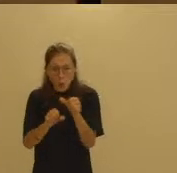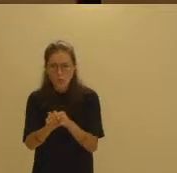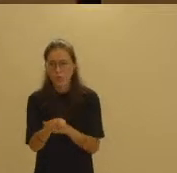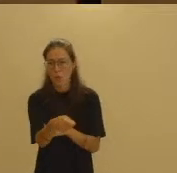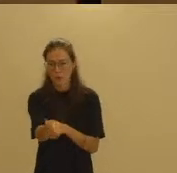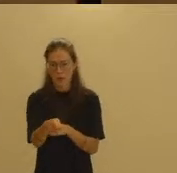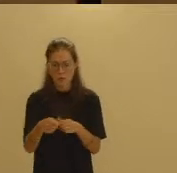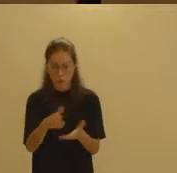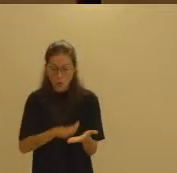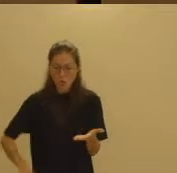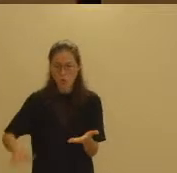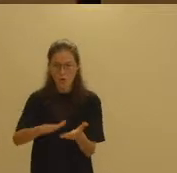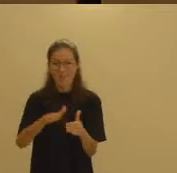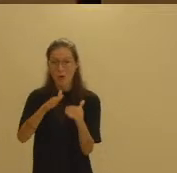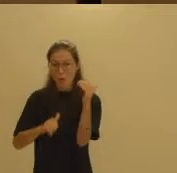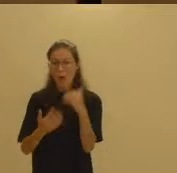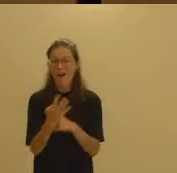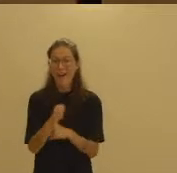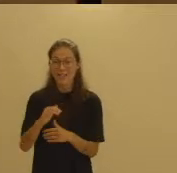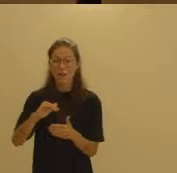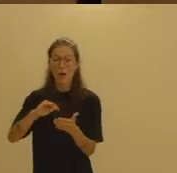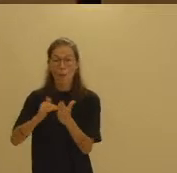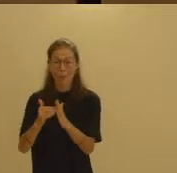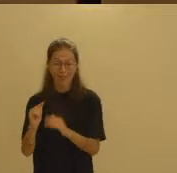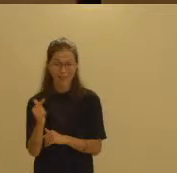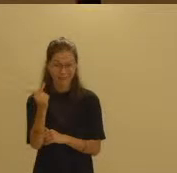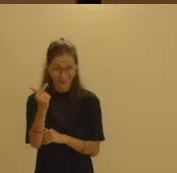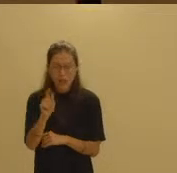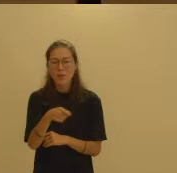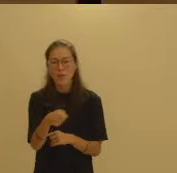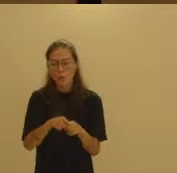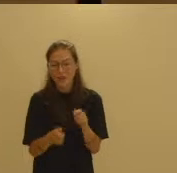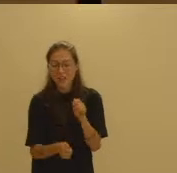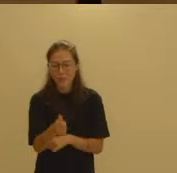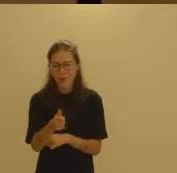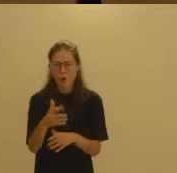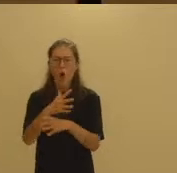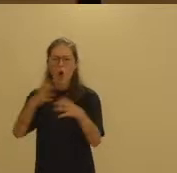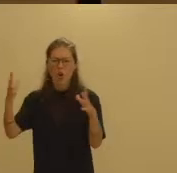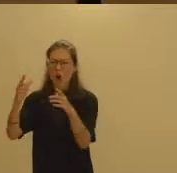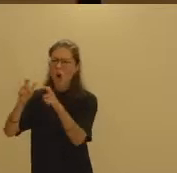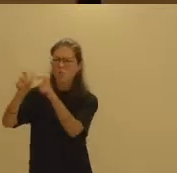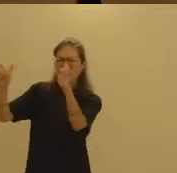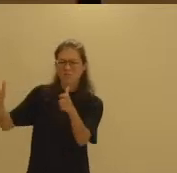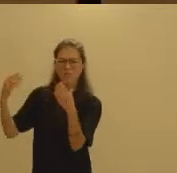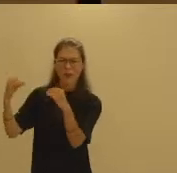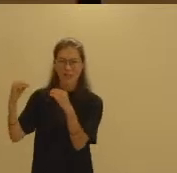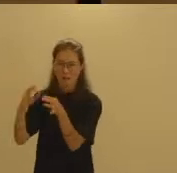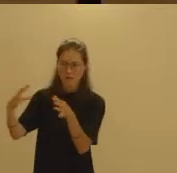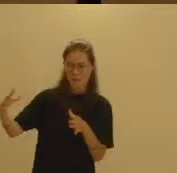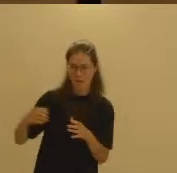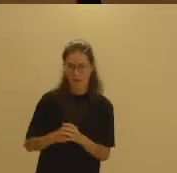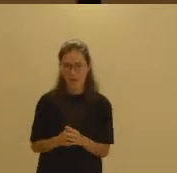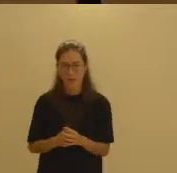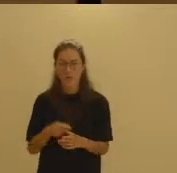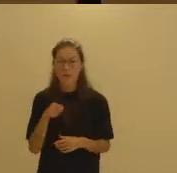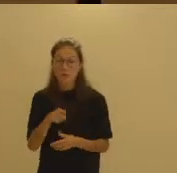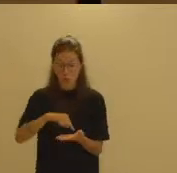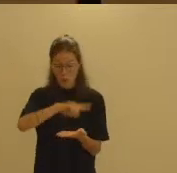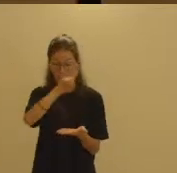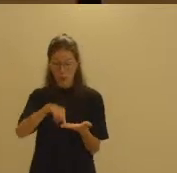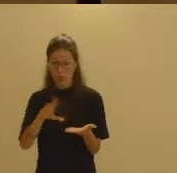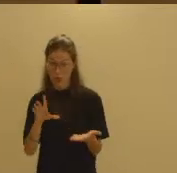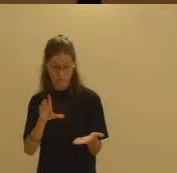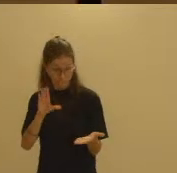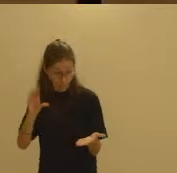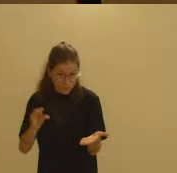et qui ne sont pas intégrés à un ensemble commercial. Cette mesure financée sur le budget communal permet d'alléger la